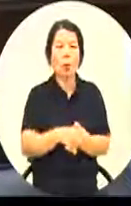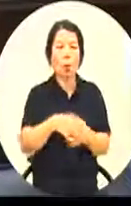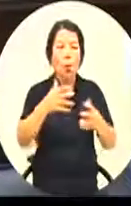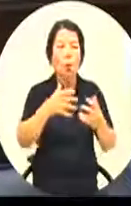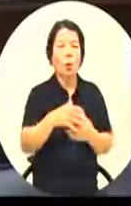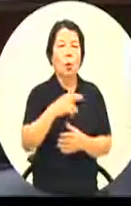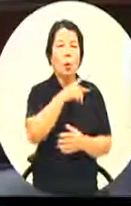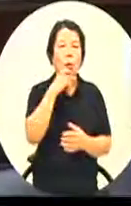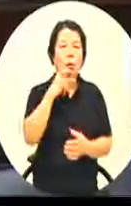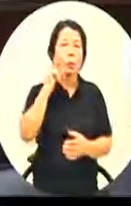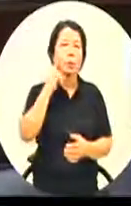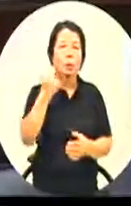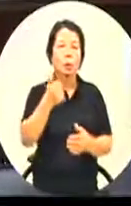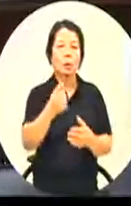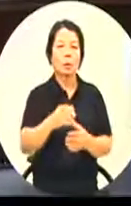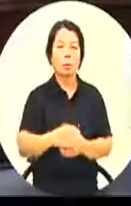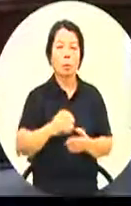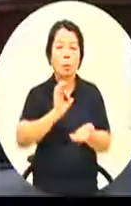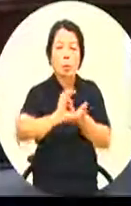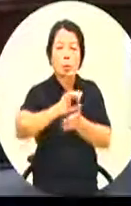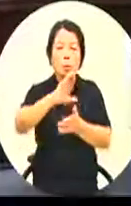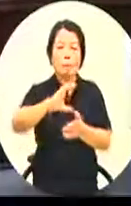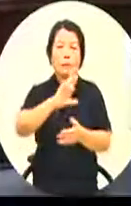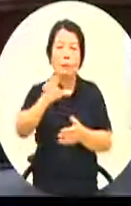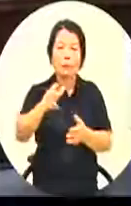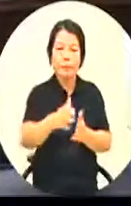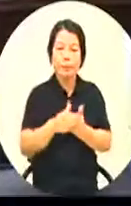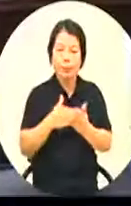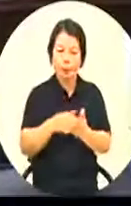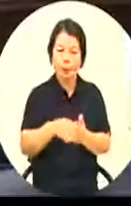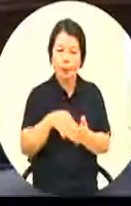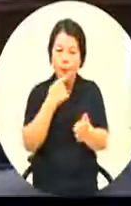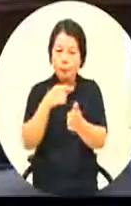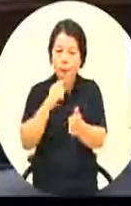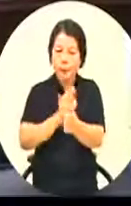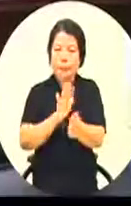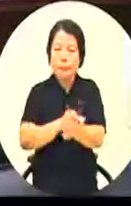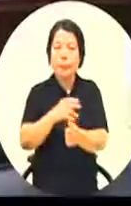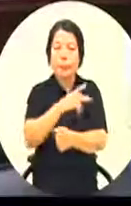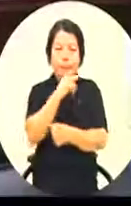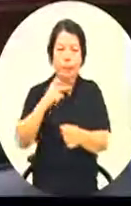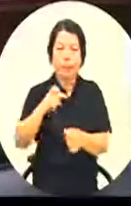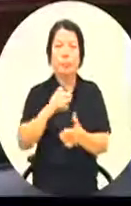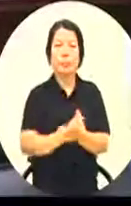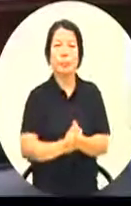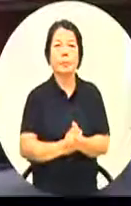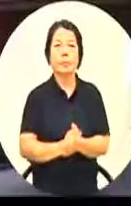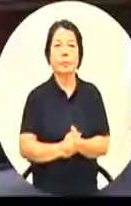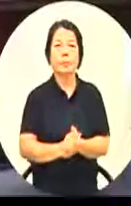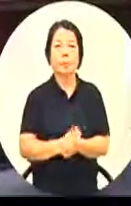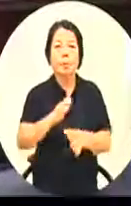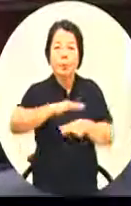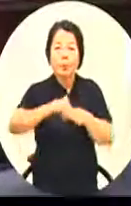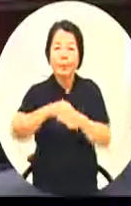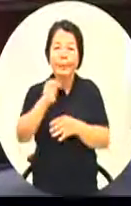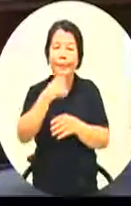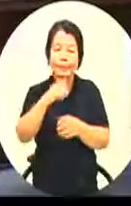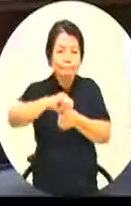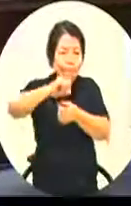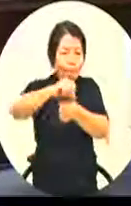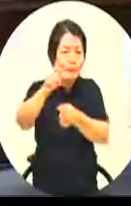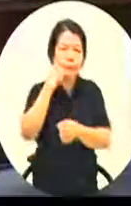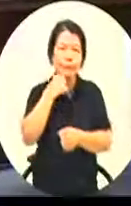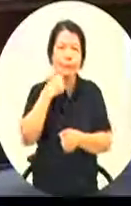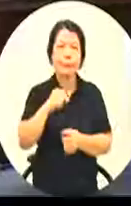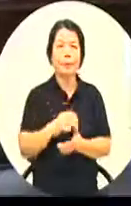方式来教导引诱他对于这个是英文，让他知道是英文，然后看能不能激发他的兴趣。这个是